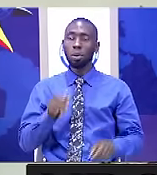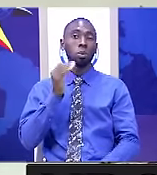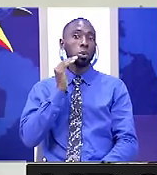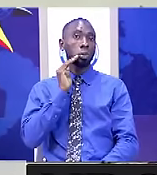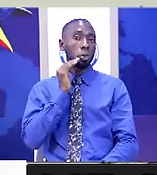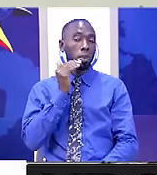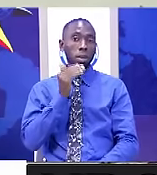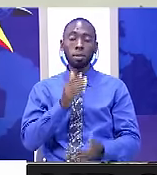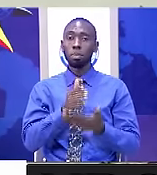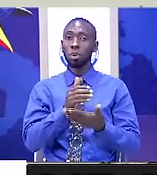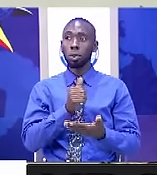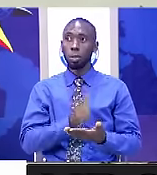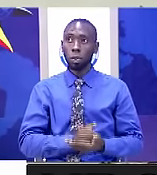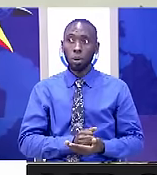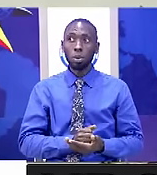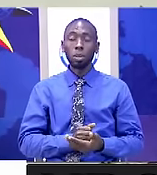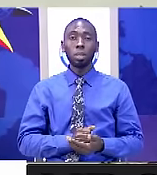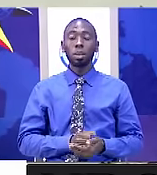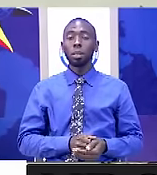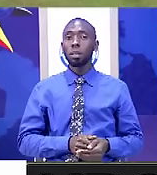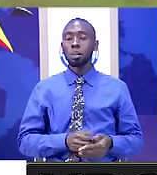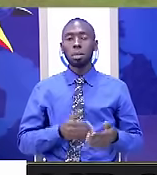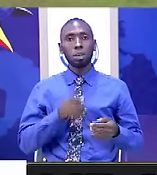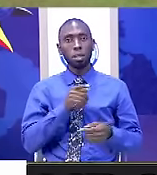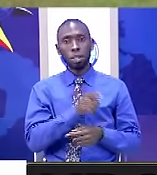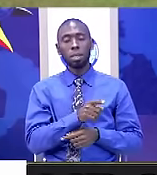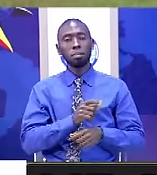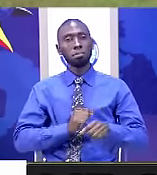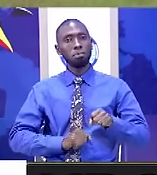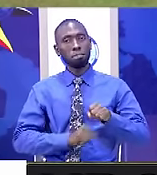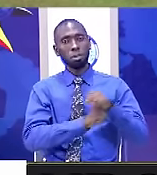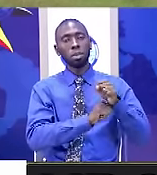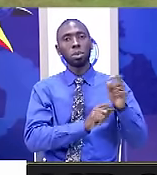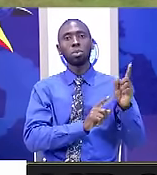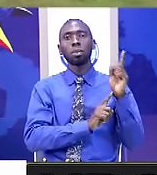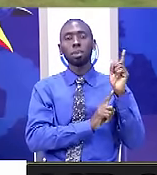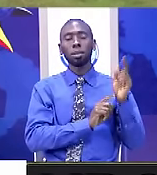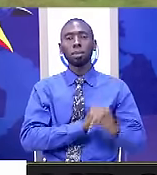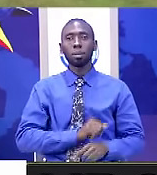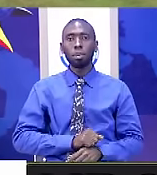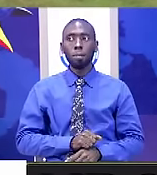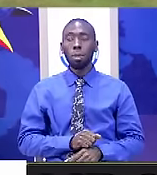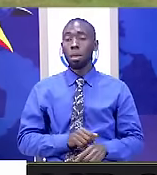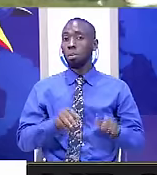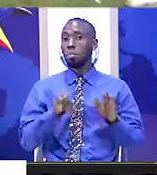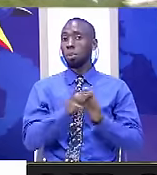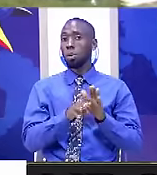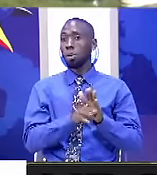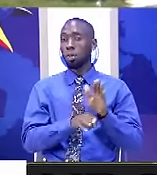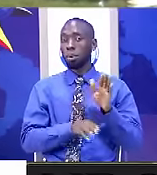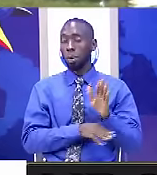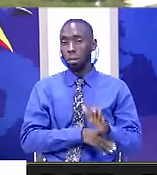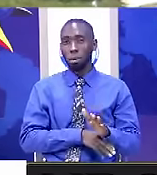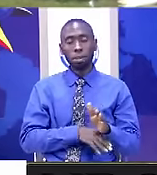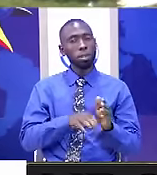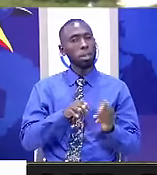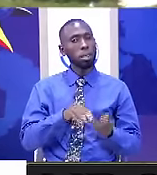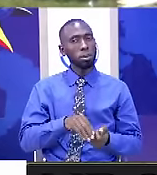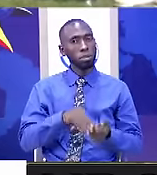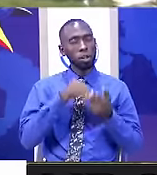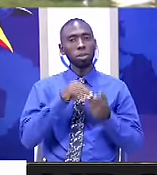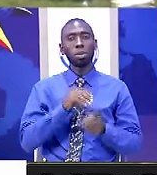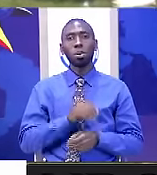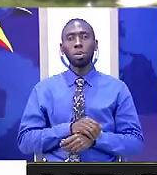because they are the backbone of our security. Emikolo gy'omulundi guno gyakwawukanako n'egya bulijjo egitegekebwa mu